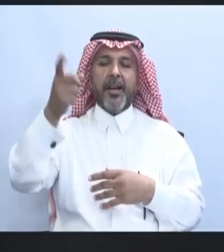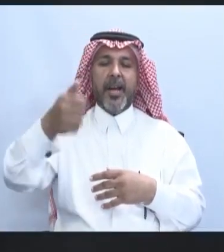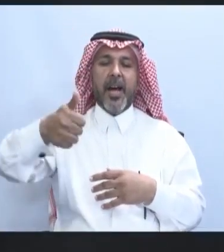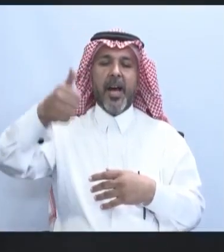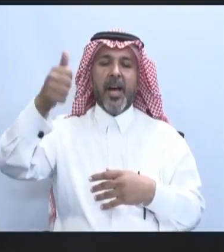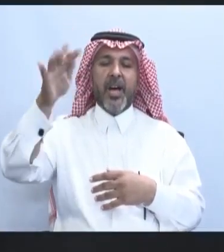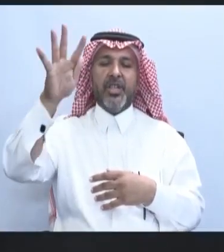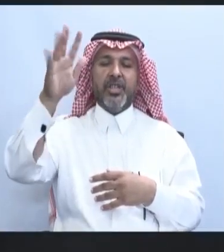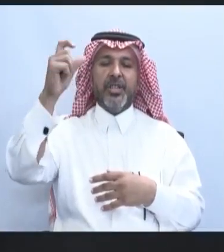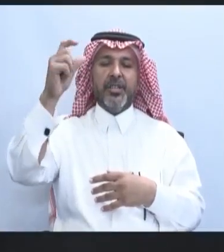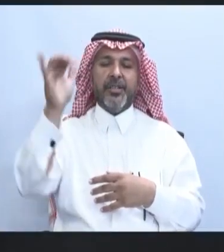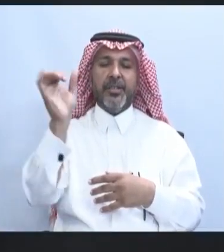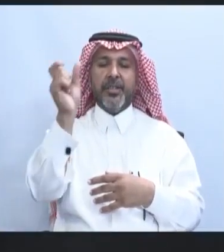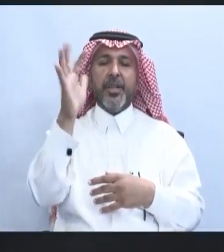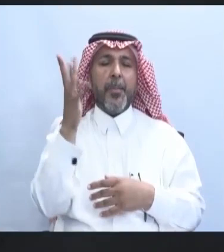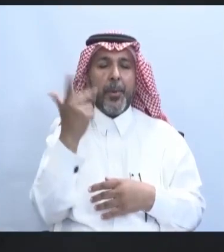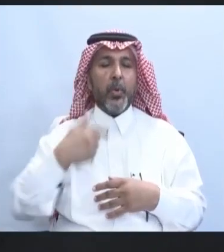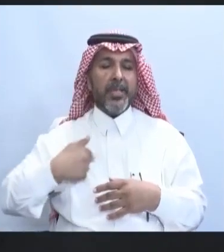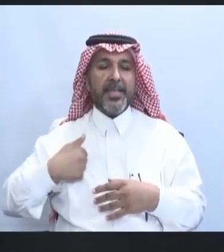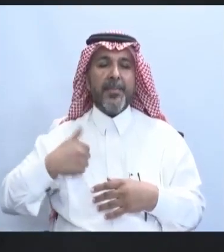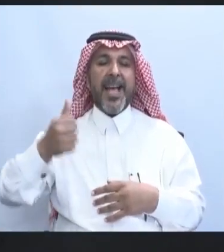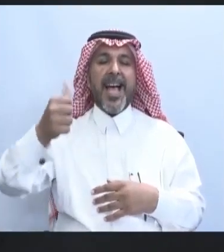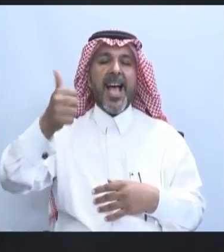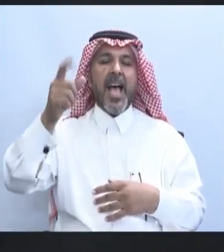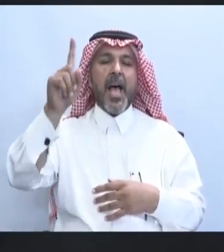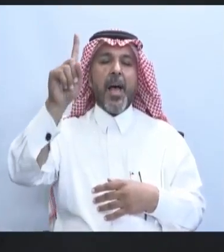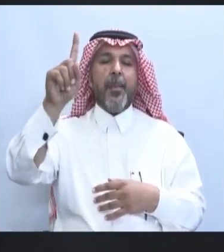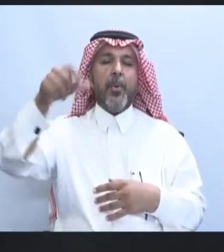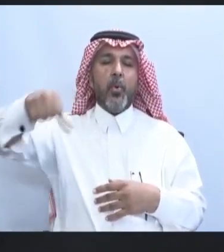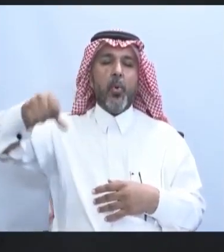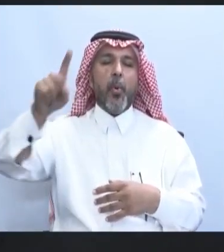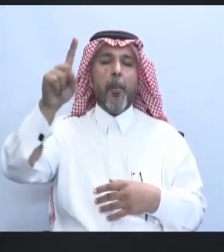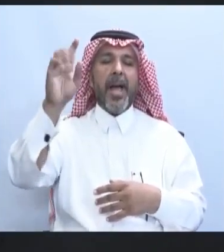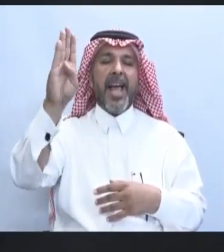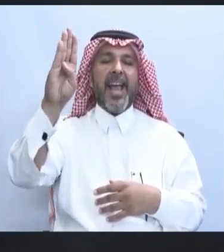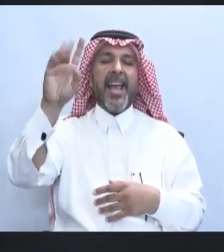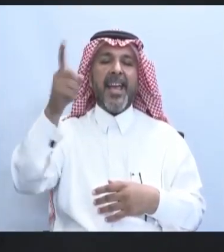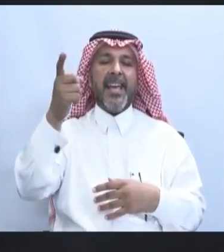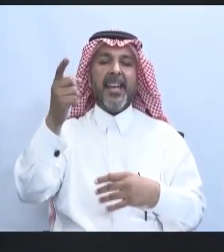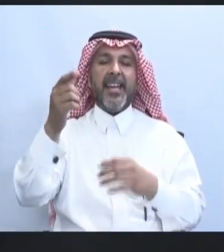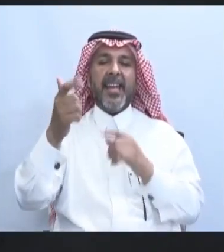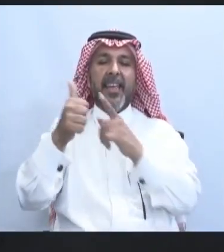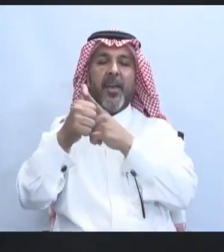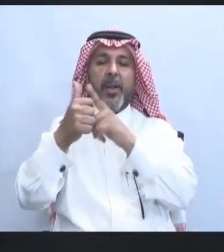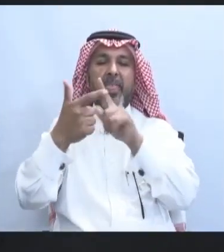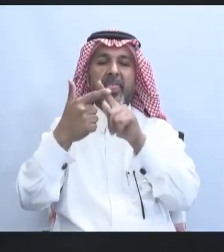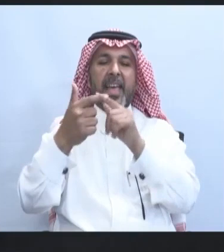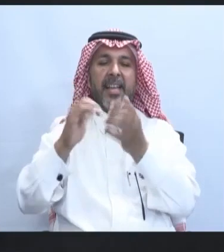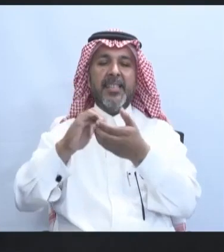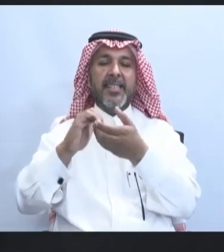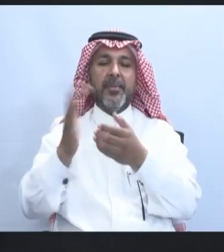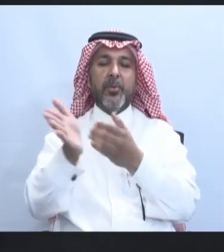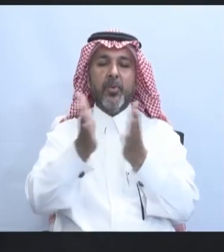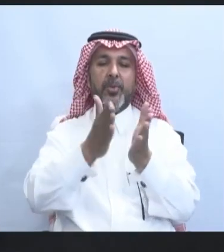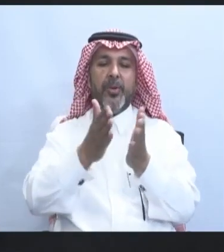الراشده الدوله الامويه والدوله العباسيه التي ساعدت سعت الى نشر الاسلام ونشر هذه الحضاره